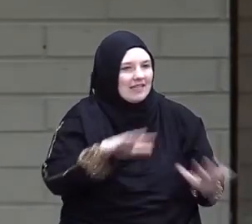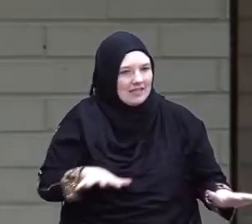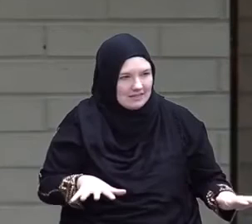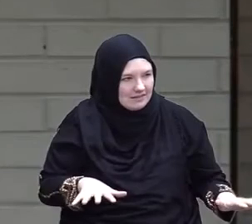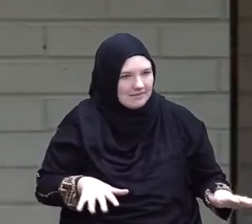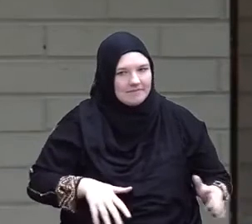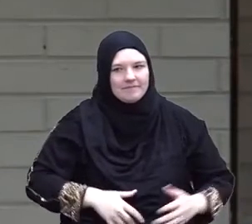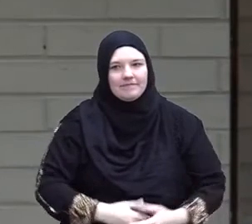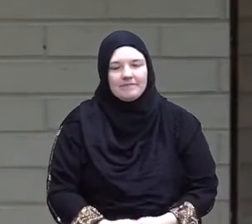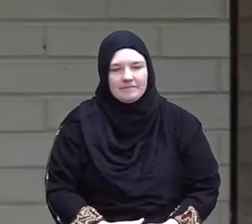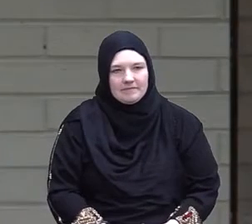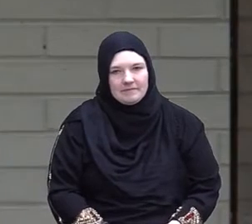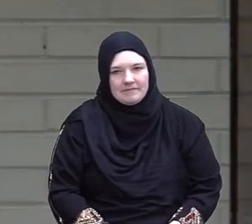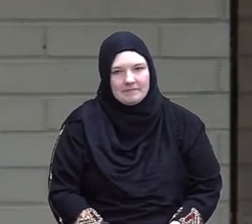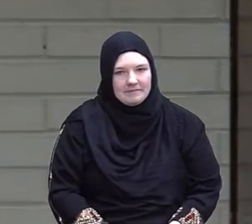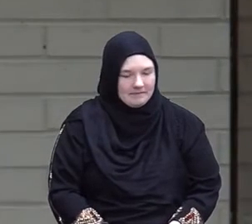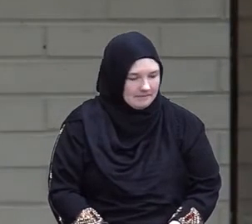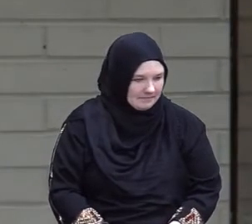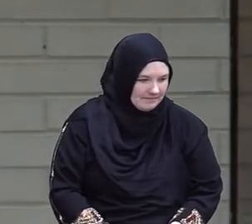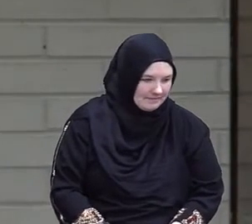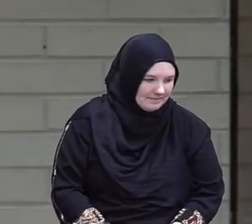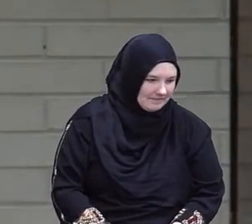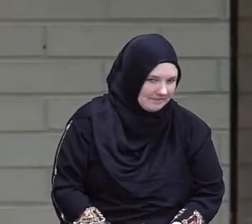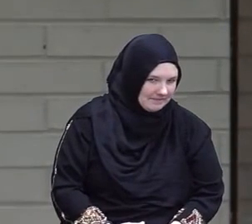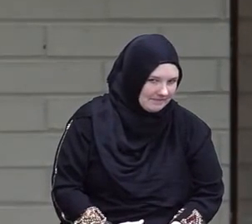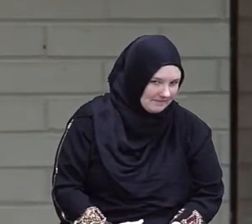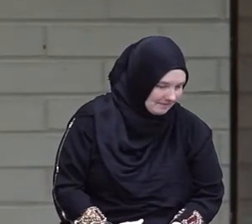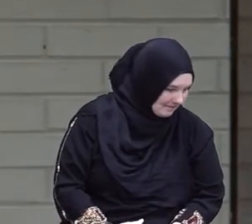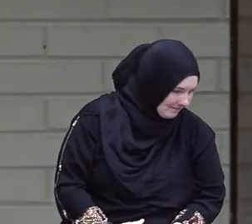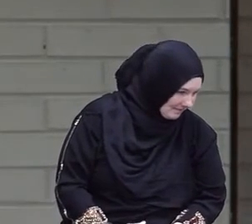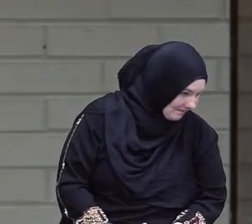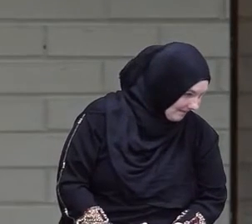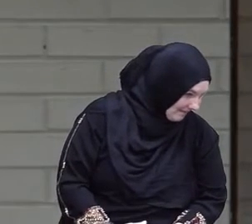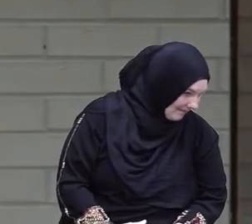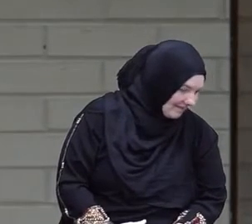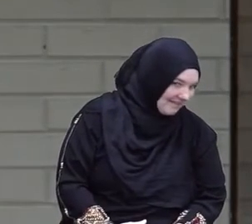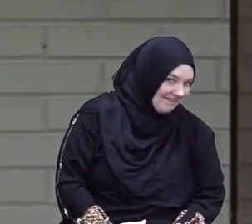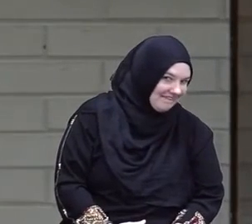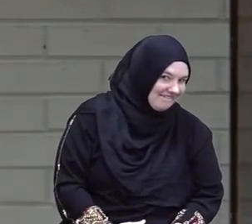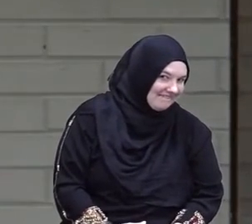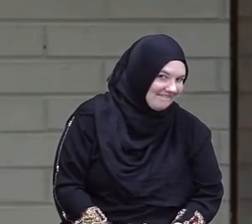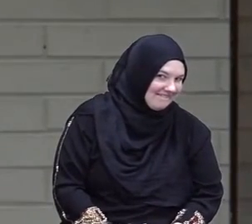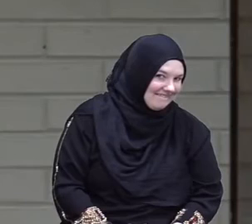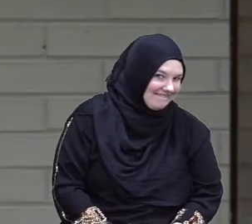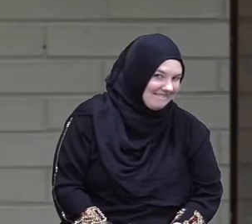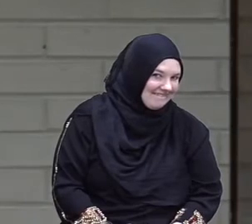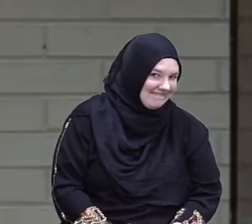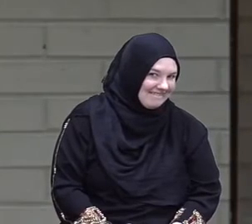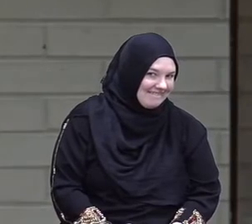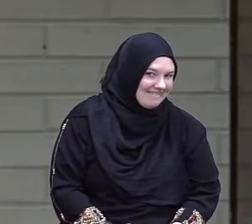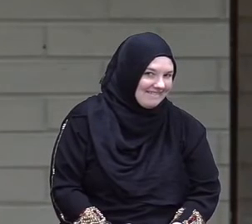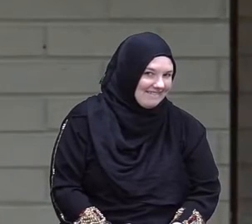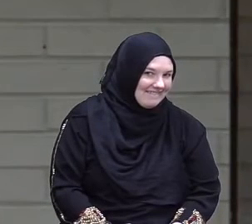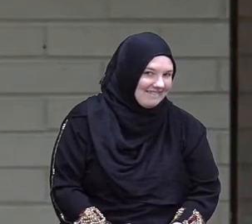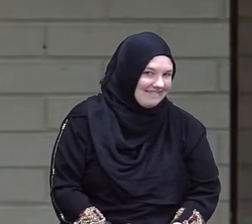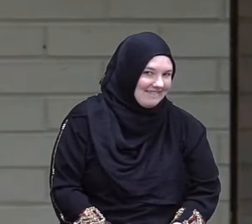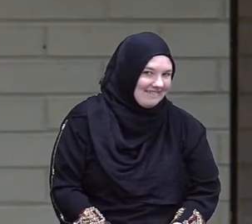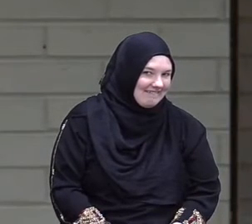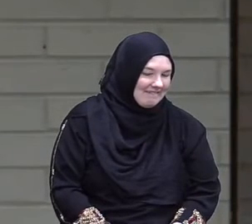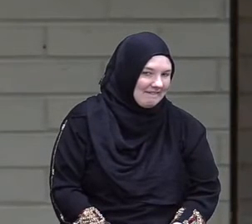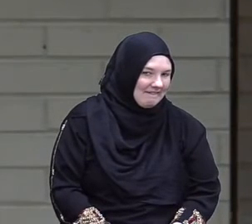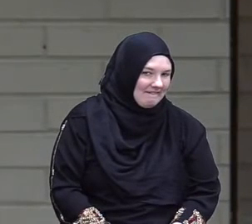مَا تُبْدُونَ. I know what you reveal. وَمَا كُنْتُمْ تَكْتُمُونَ. And what you were